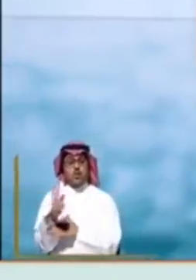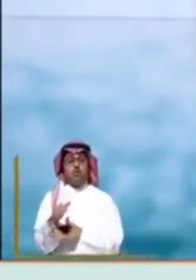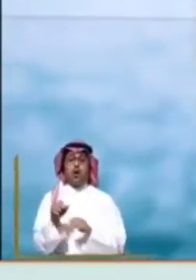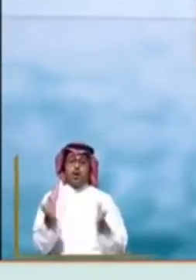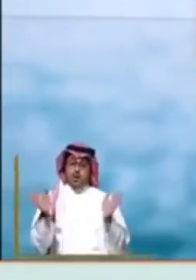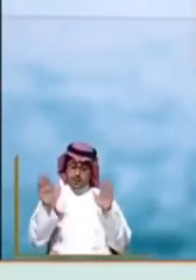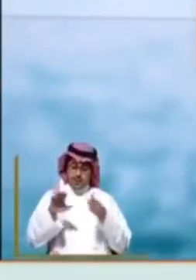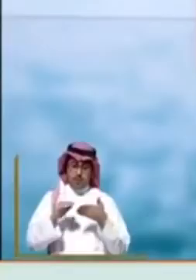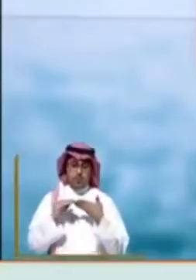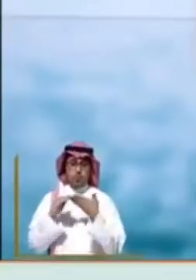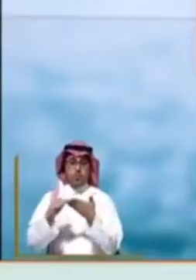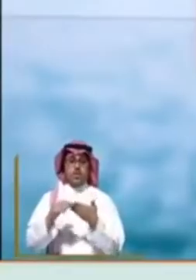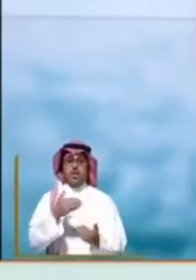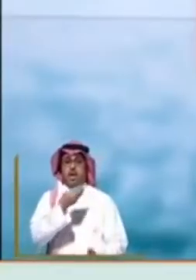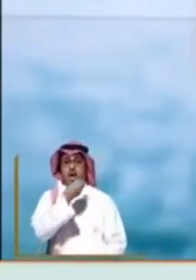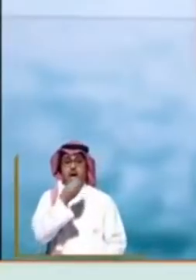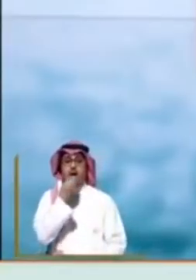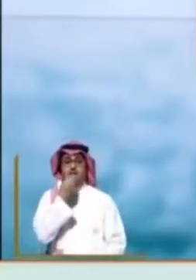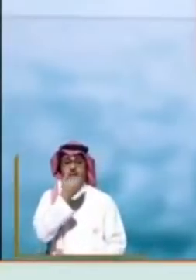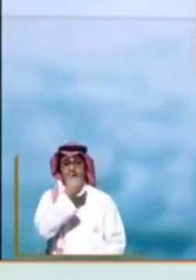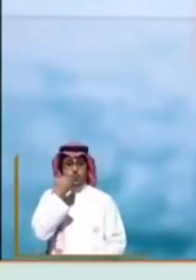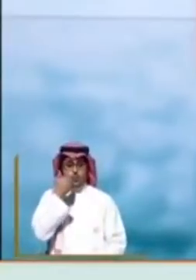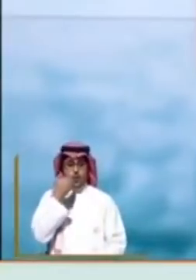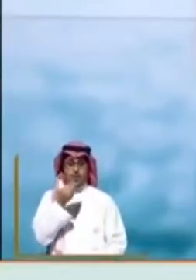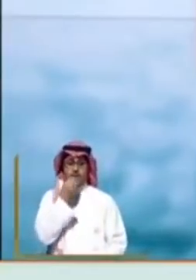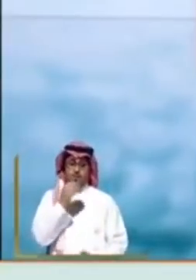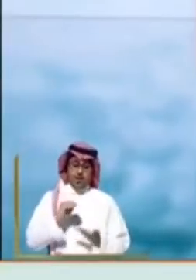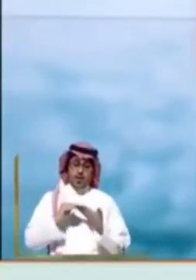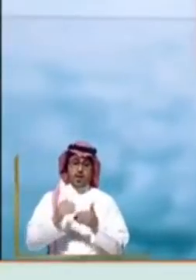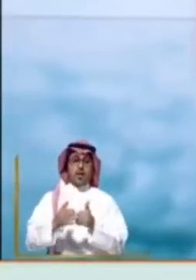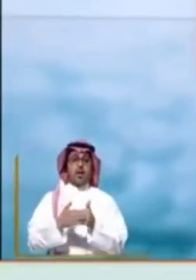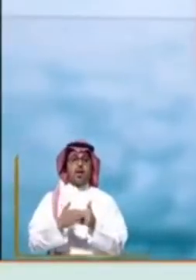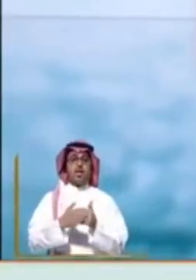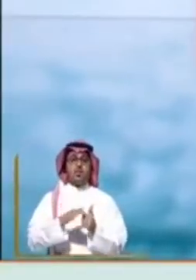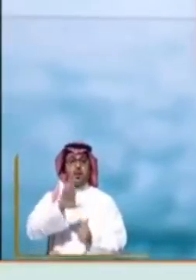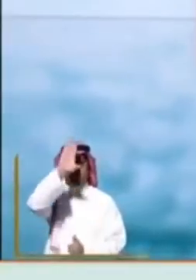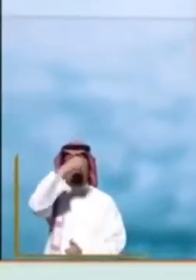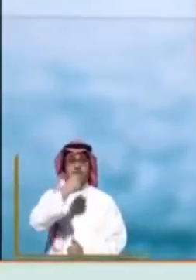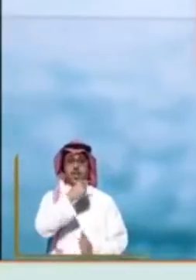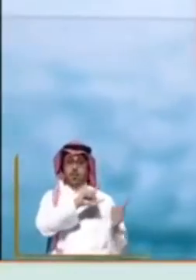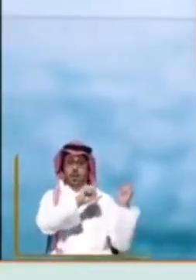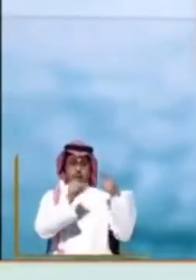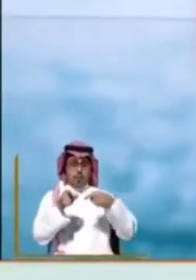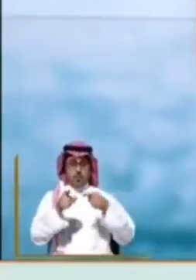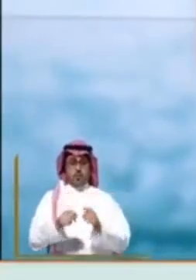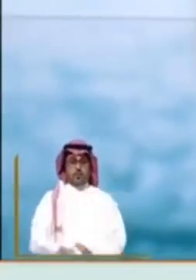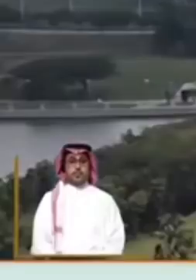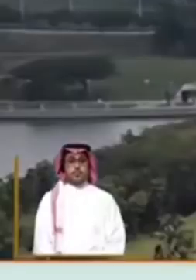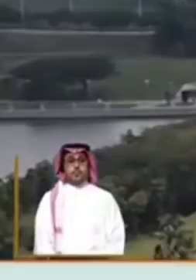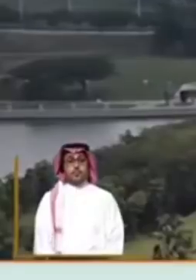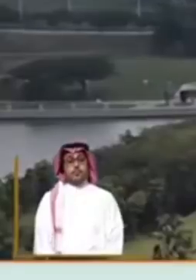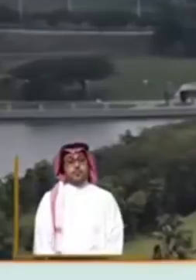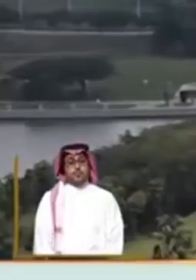الإفطار للصائمين، وذلك ضمن برنامج خادم الحرمين الشريفين لتفطير الصائمين.